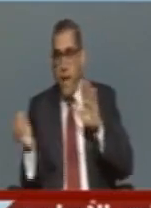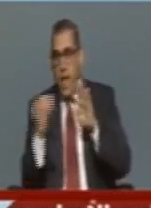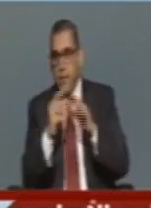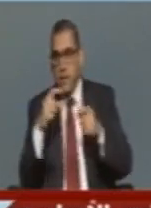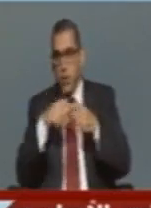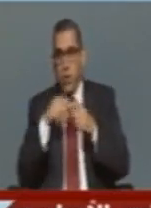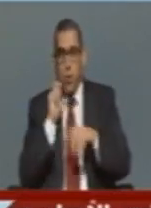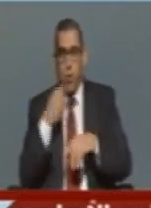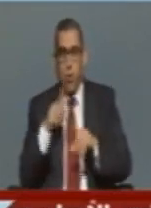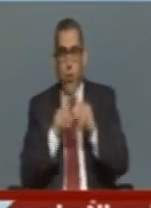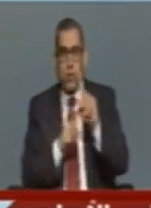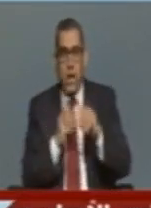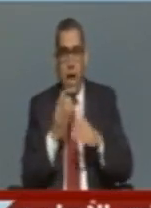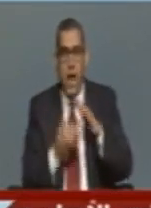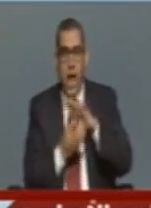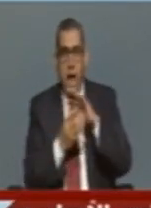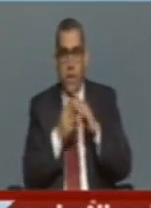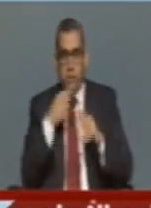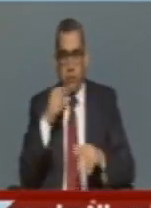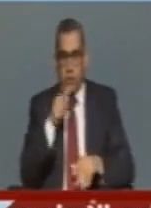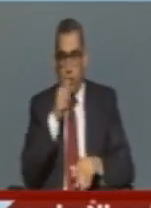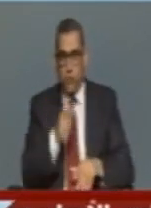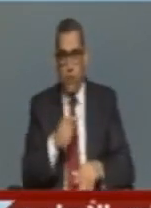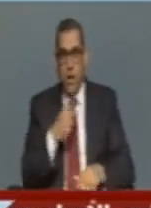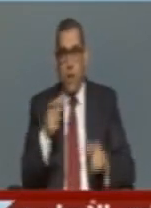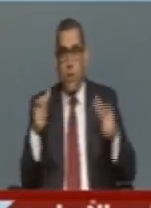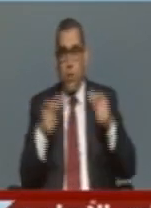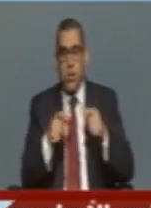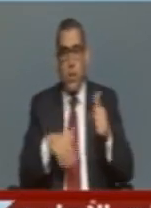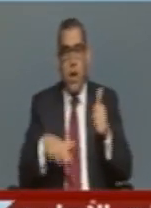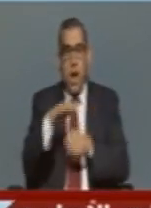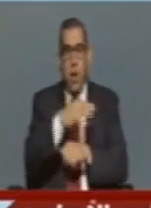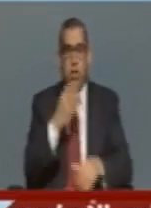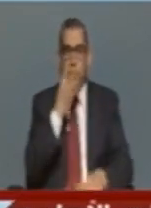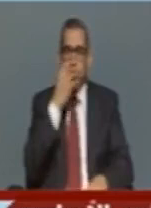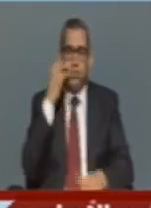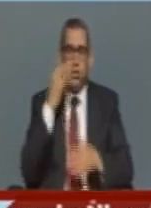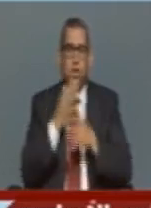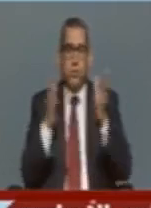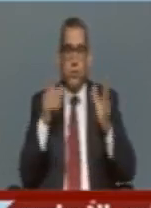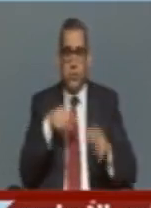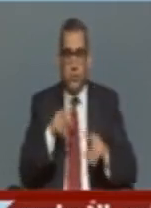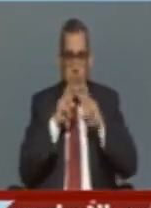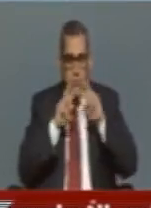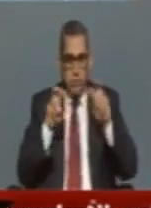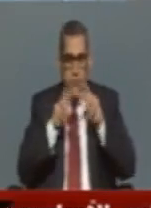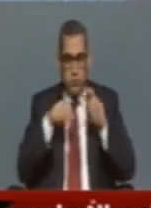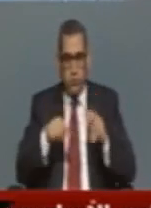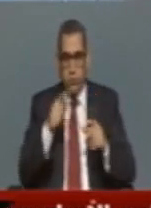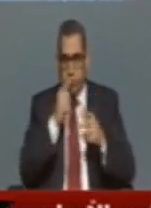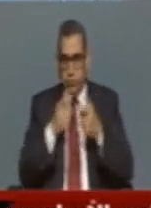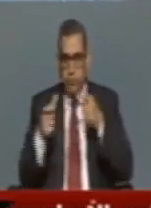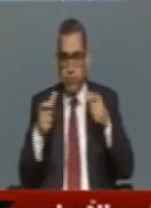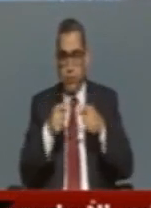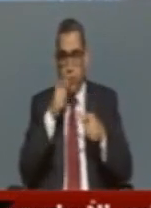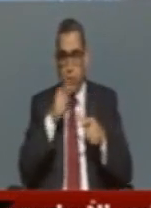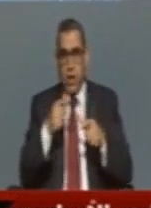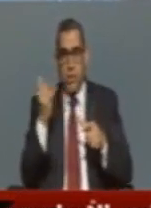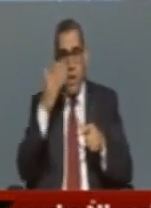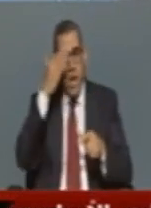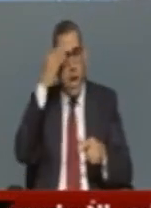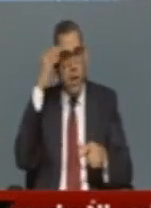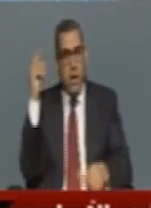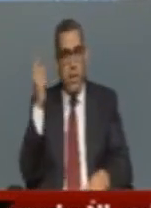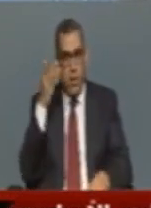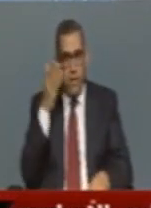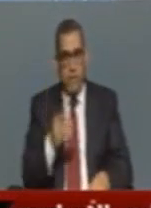العالي. فخامة الرئيس في مؤتمر قومي كبير جدا لهذا الموضوع، في خبرات دولية وخبرات